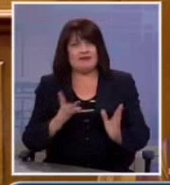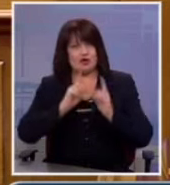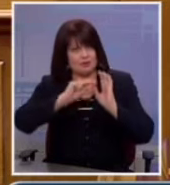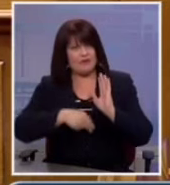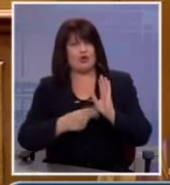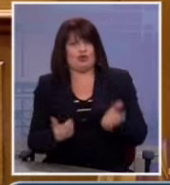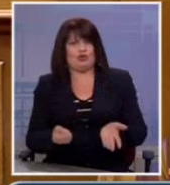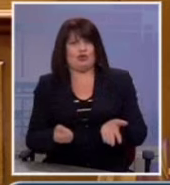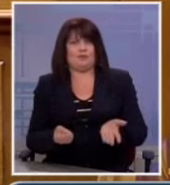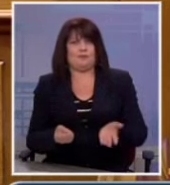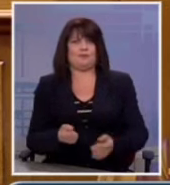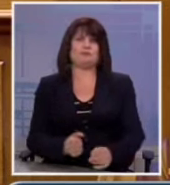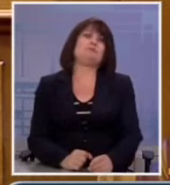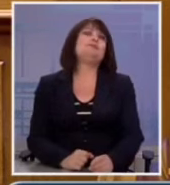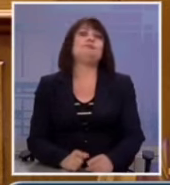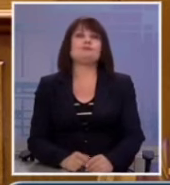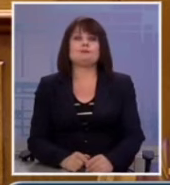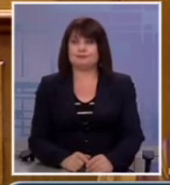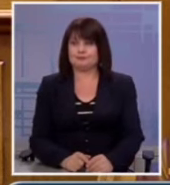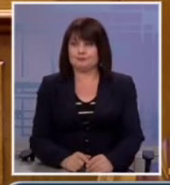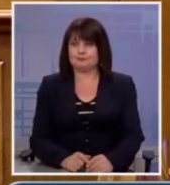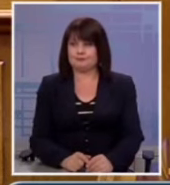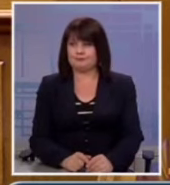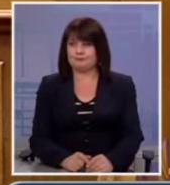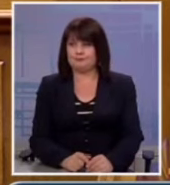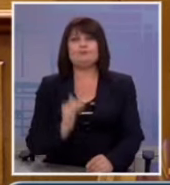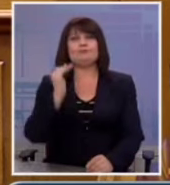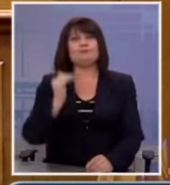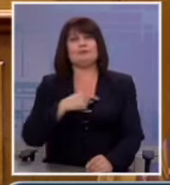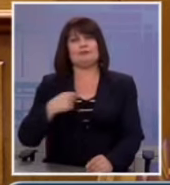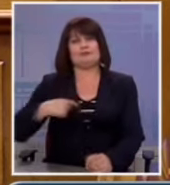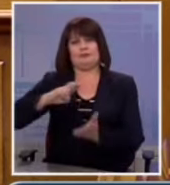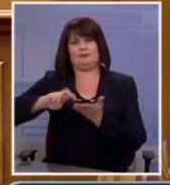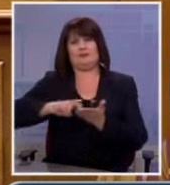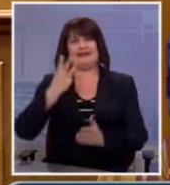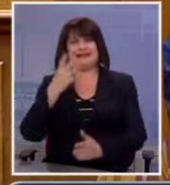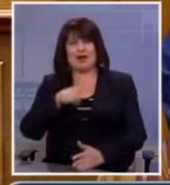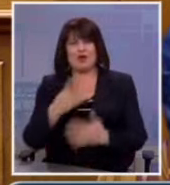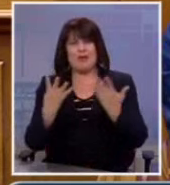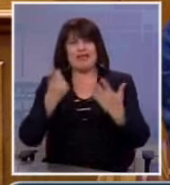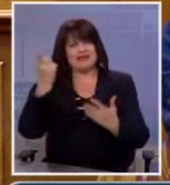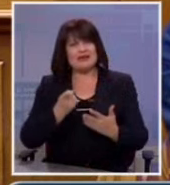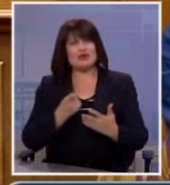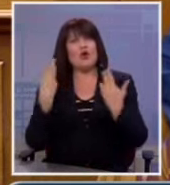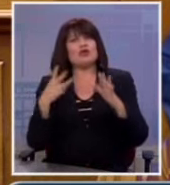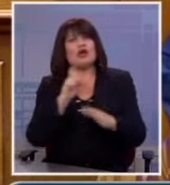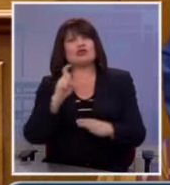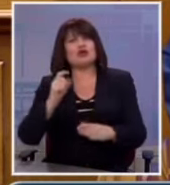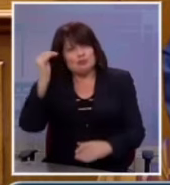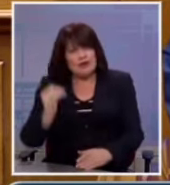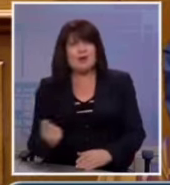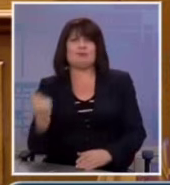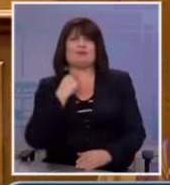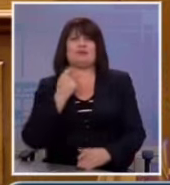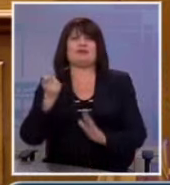είχαμε? Δεν είχαμε μνημόνια? Και μειώσανε την εργοδοτική εισφορά για 3,9%, 800 εκατομμύρια απώλεια για το